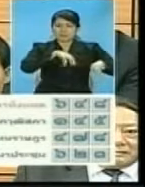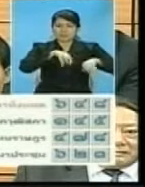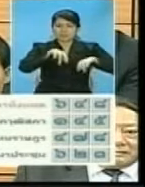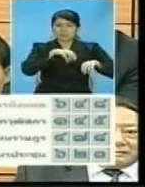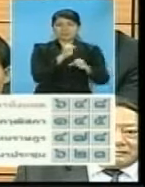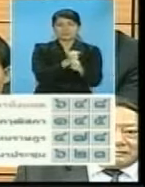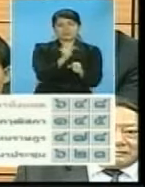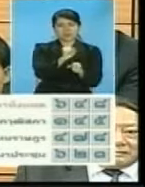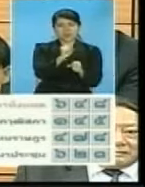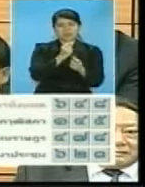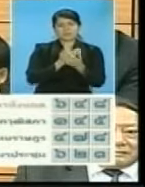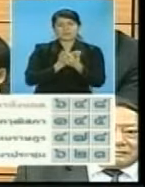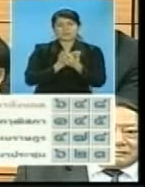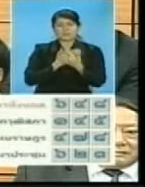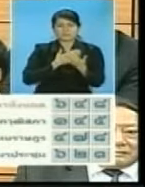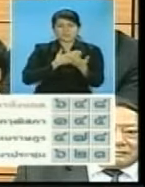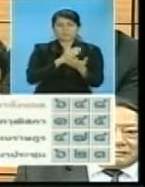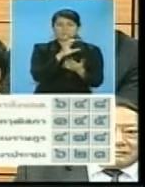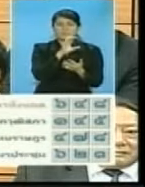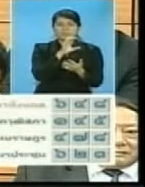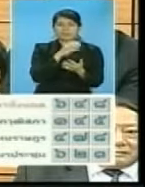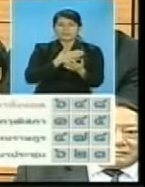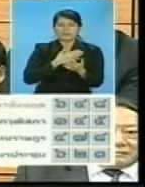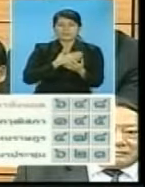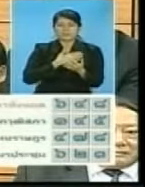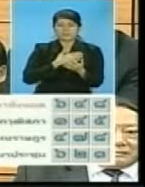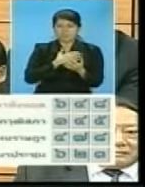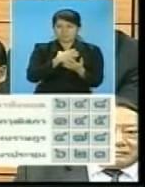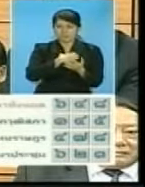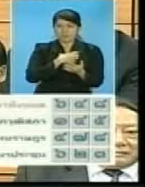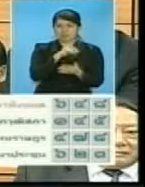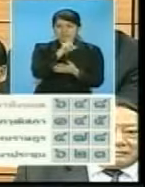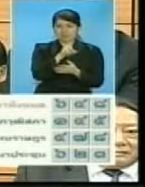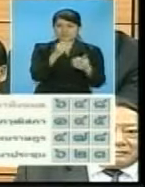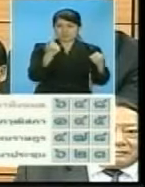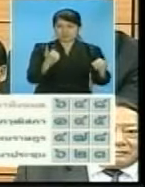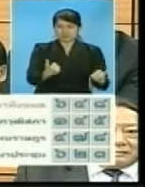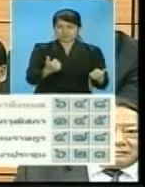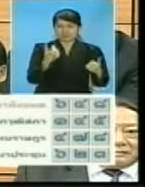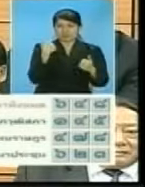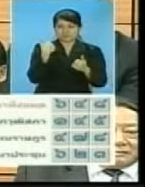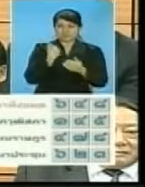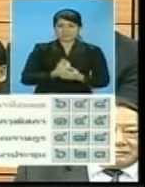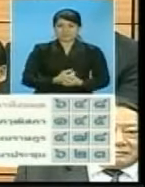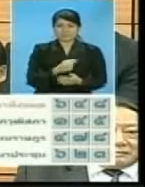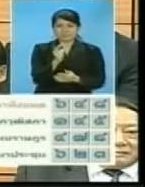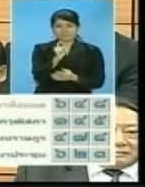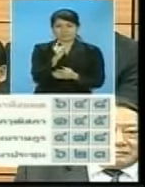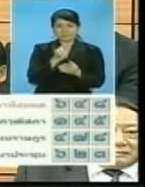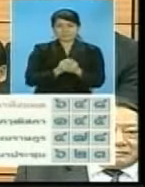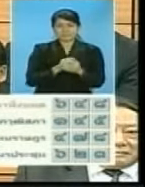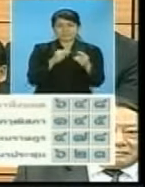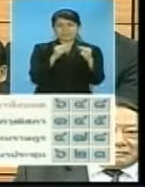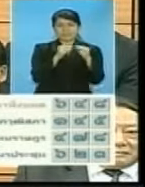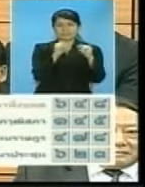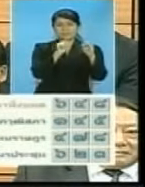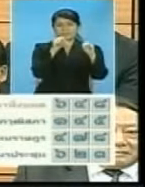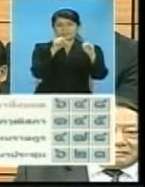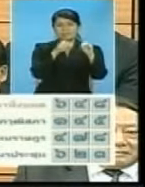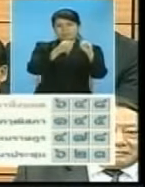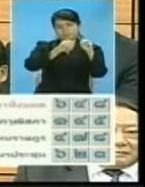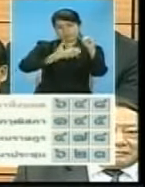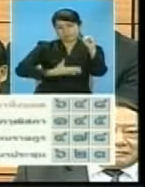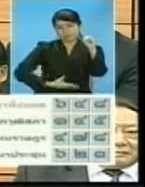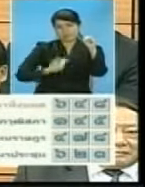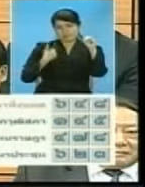ให้จบอย่างไรผมอยากฟังข้อตกลงครับเพราะว่าขณะนี้มีอยู่15เห